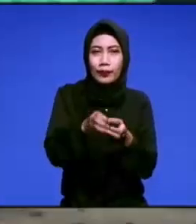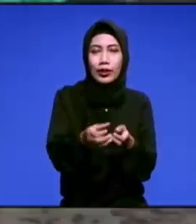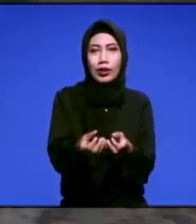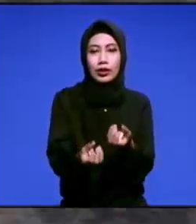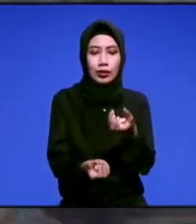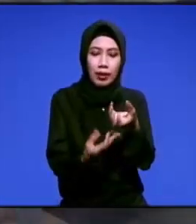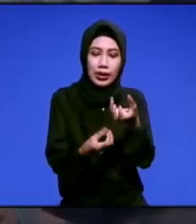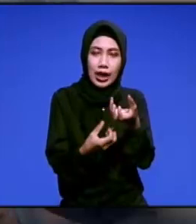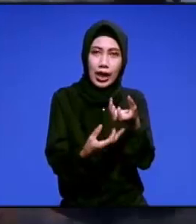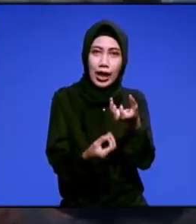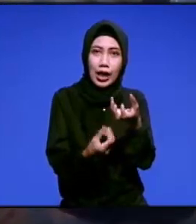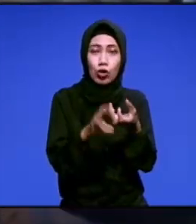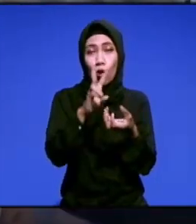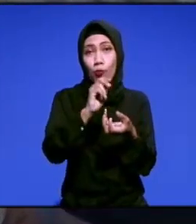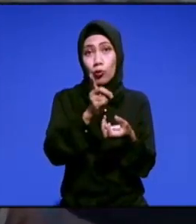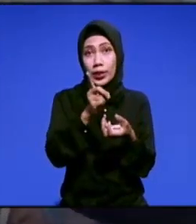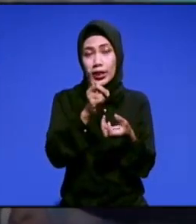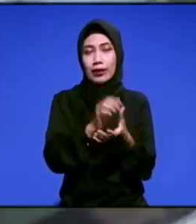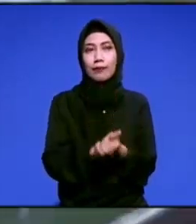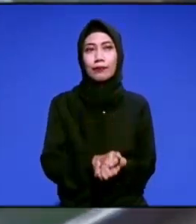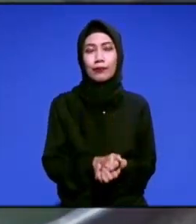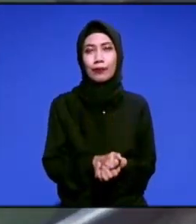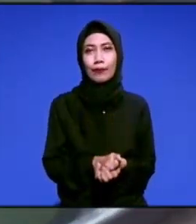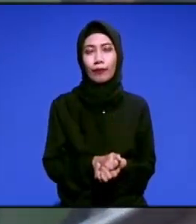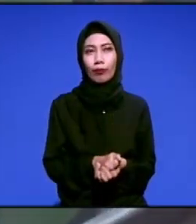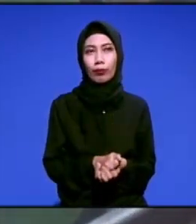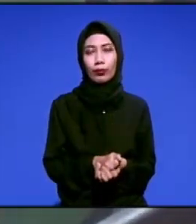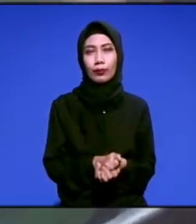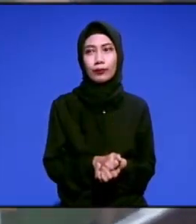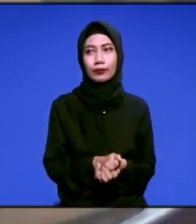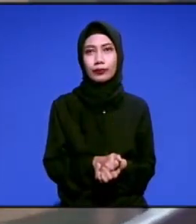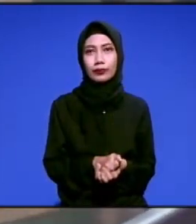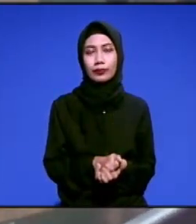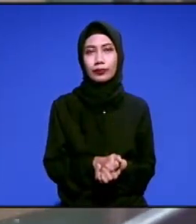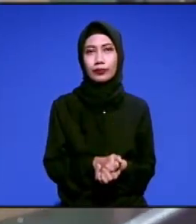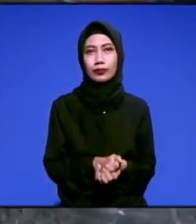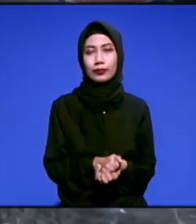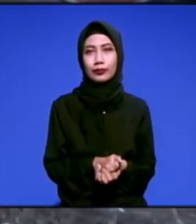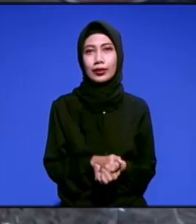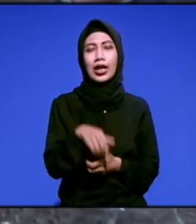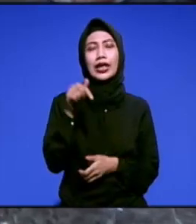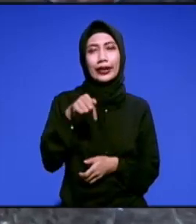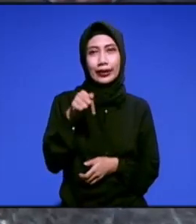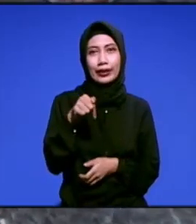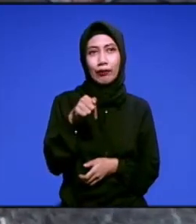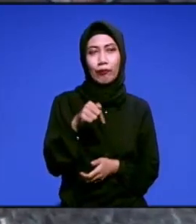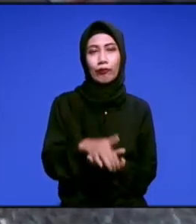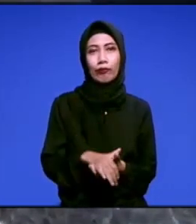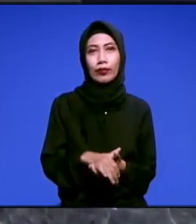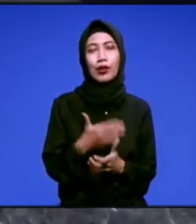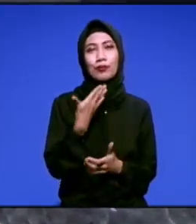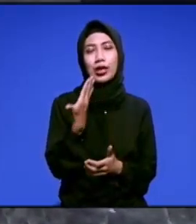kukus selama 20 menit dengan suhu sekitar 100° Celcius jajanan hari